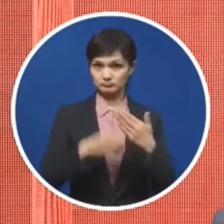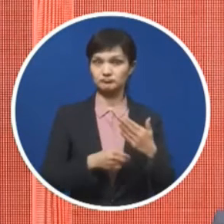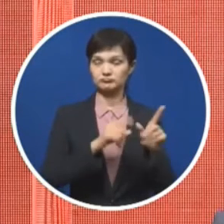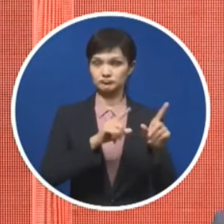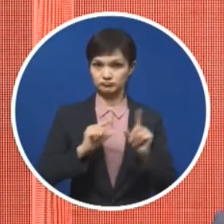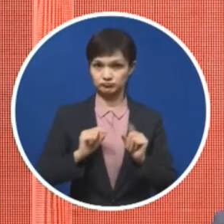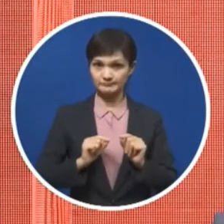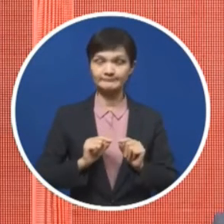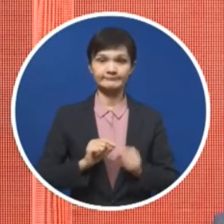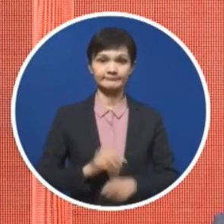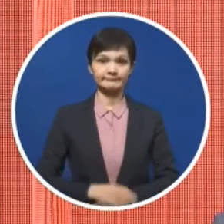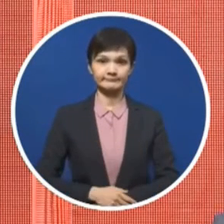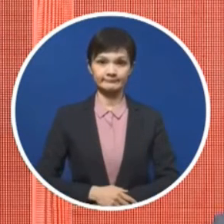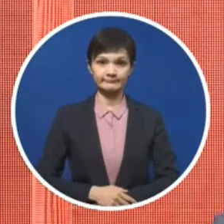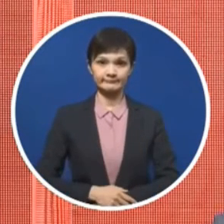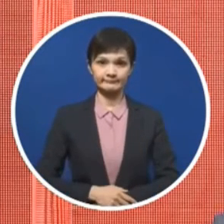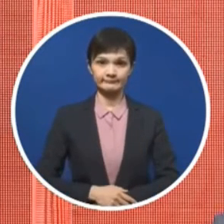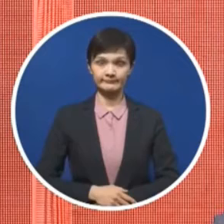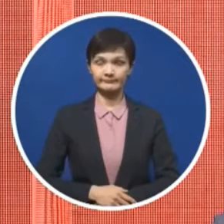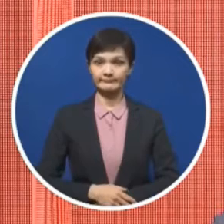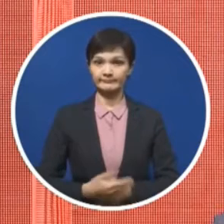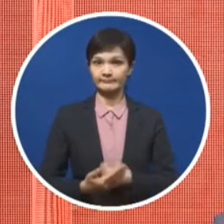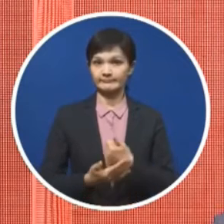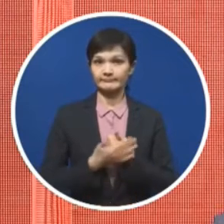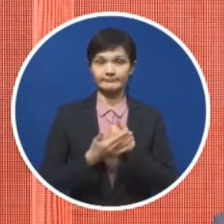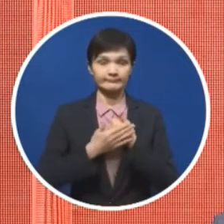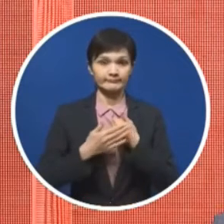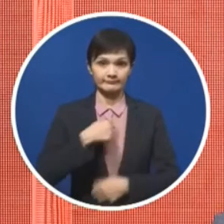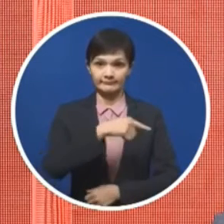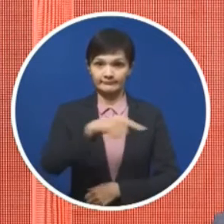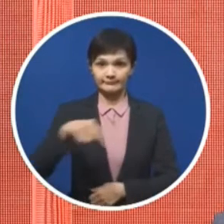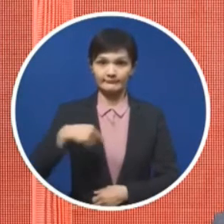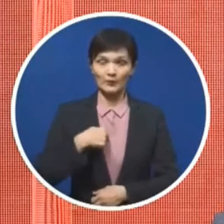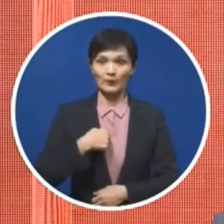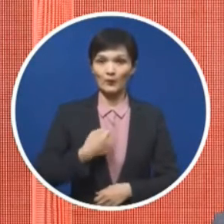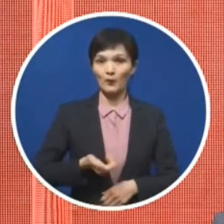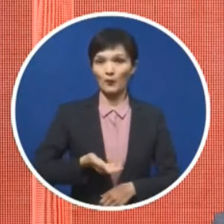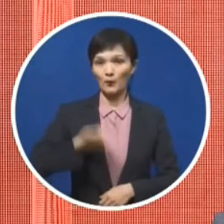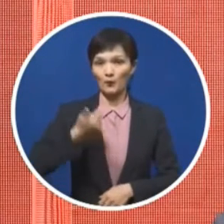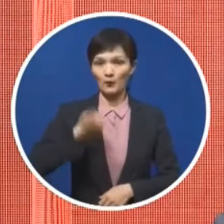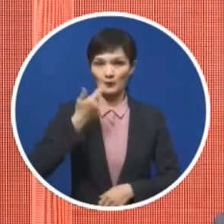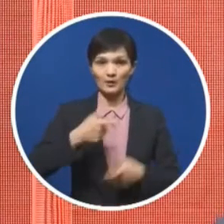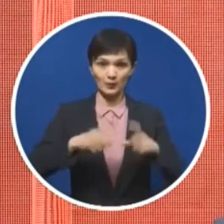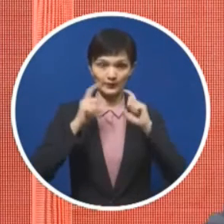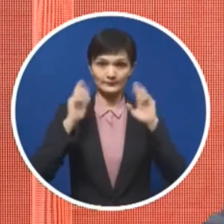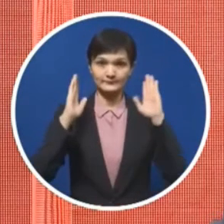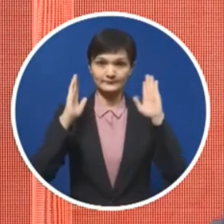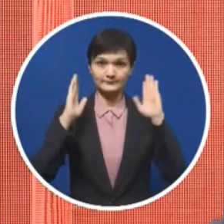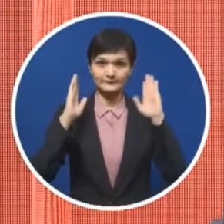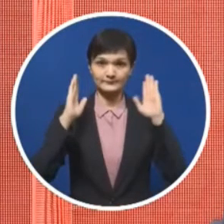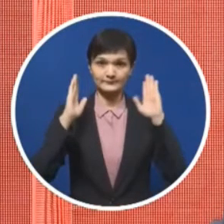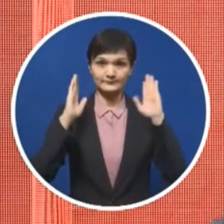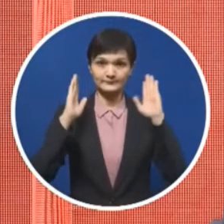对抗病毒，才能让我们早日恢复正常生活。